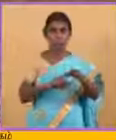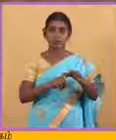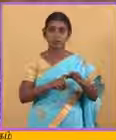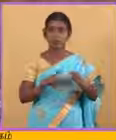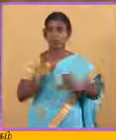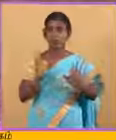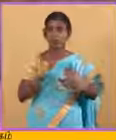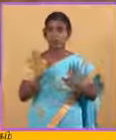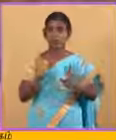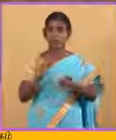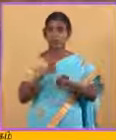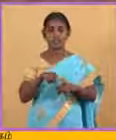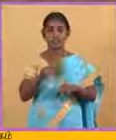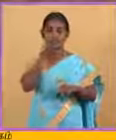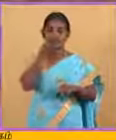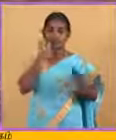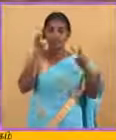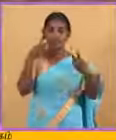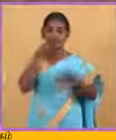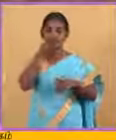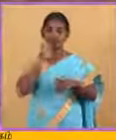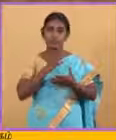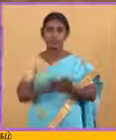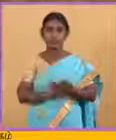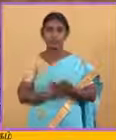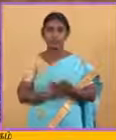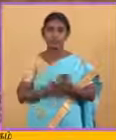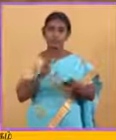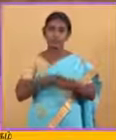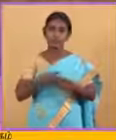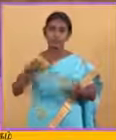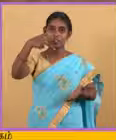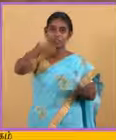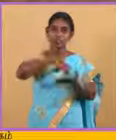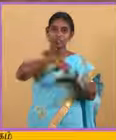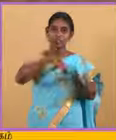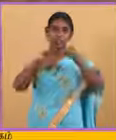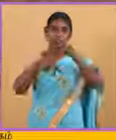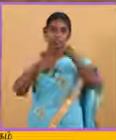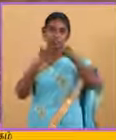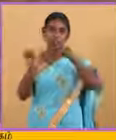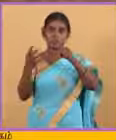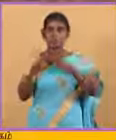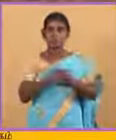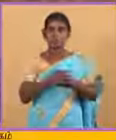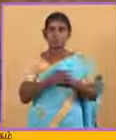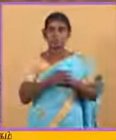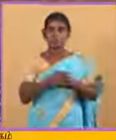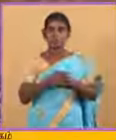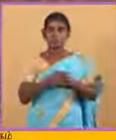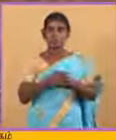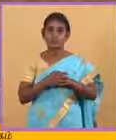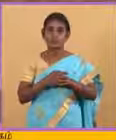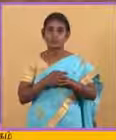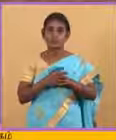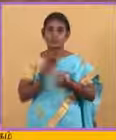வேண்டாம், இதே இருக்கட்டும் என்று கூறிவிட்டார். மேடைக்கு சொற்பொழிவாற்ற சென்றார். அங்கு சென்றவுடன் சொல்கிறார்,